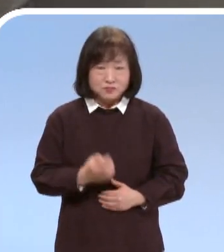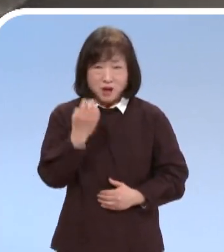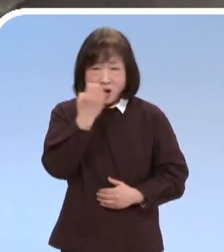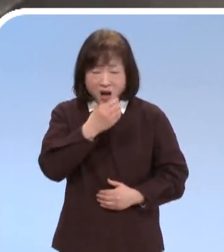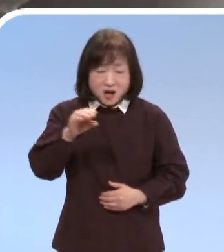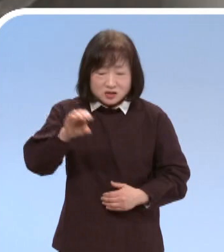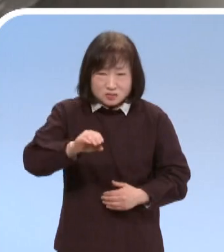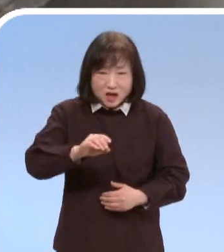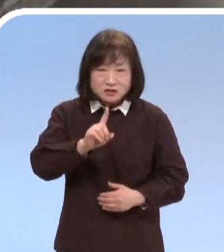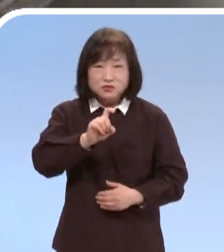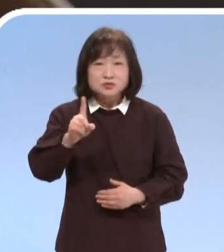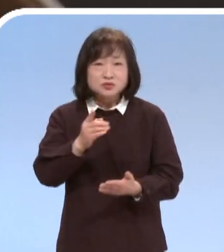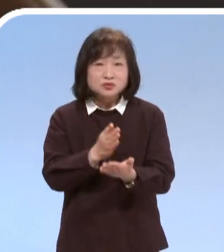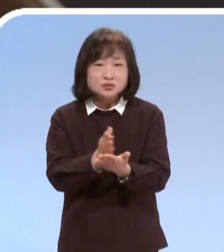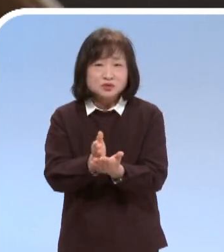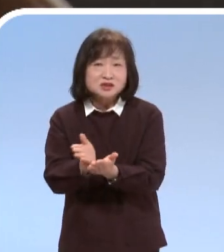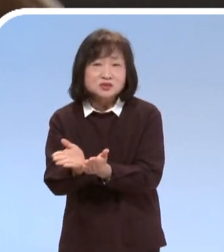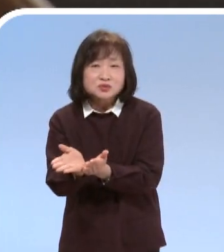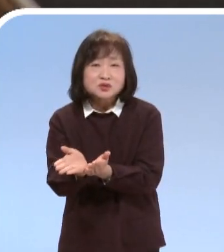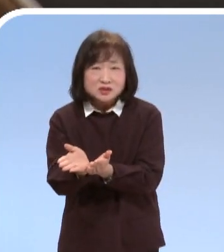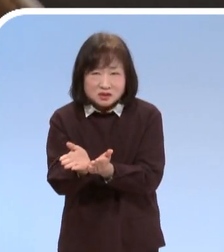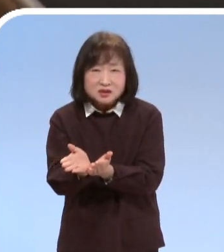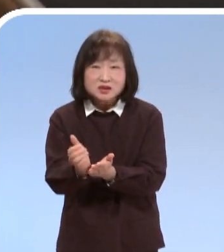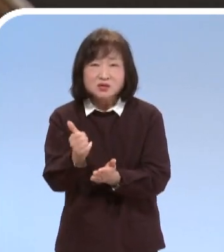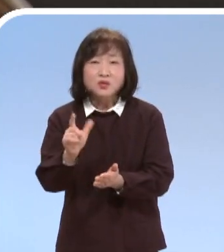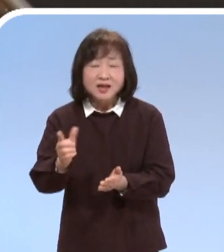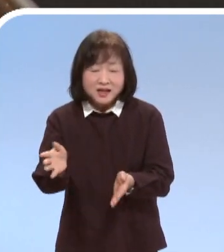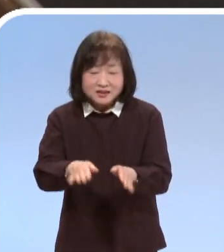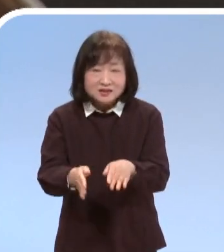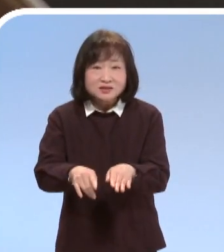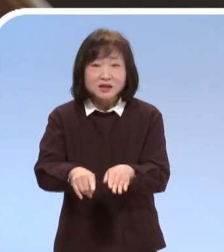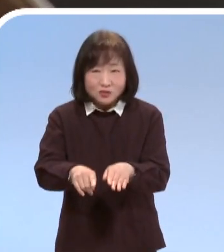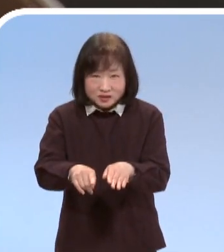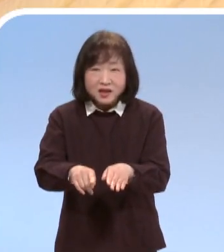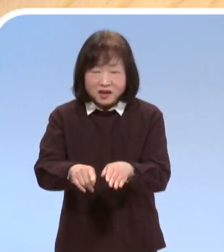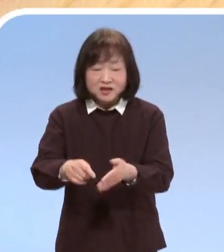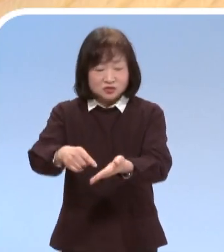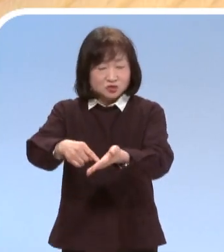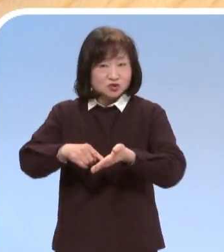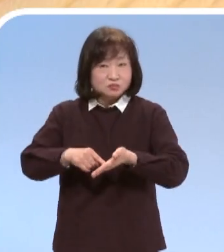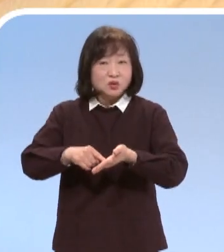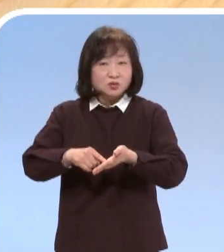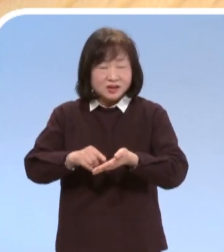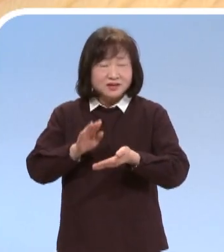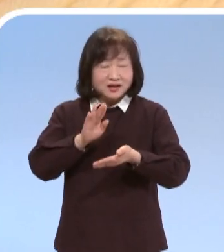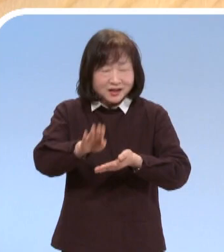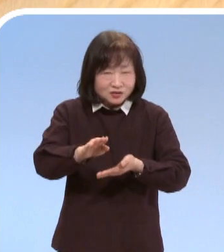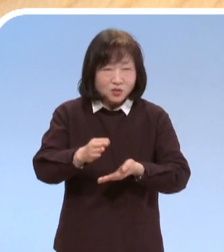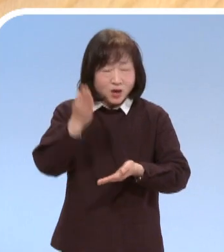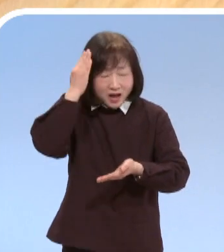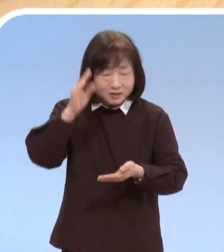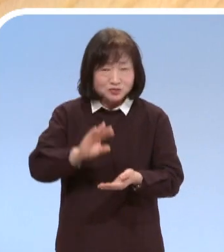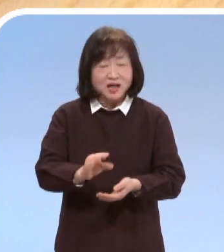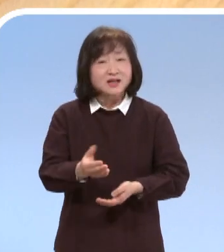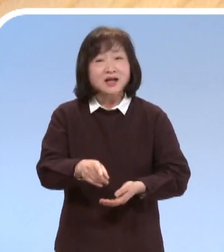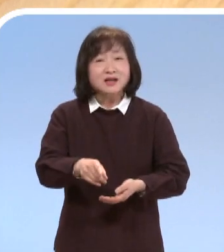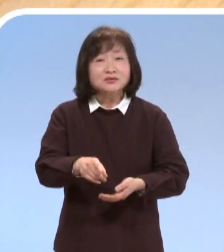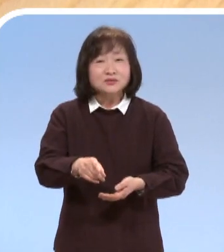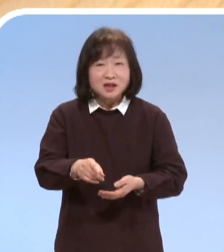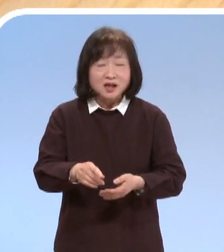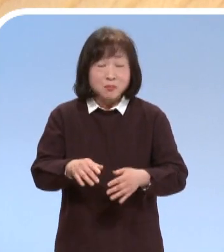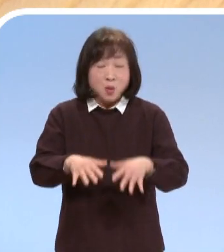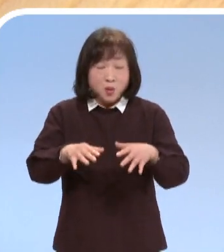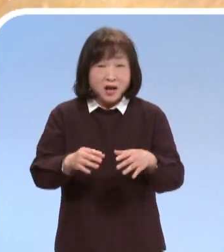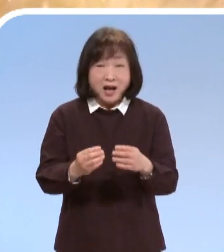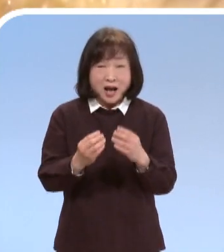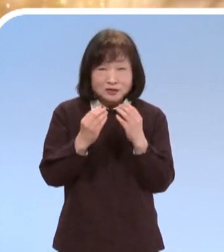11種類のスパイスを混ぜた秘伝のタレに漬け込んだお肉を注文を受けてから揚げるので、熱々を食べることができ